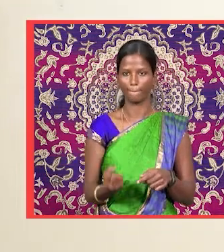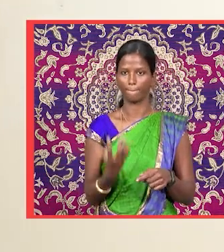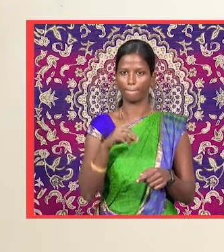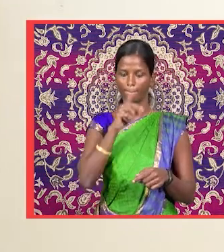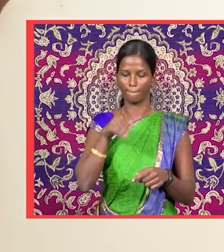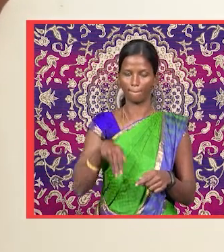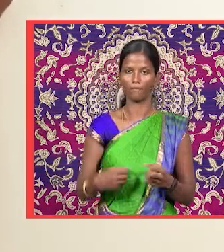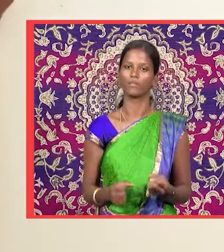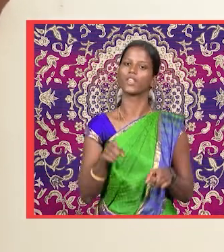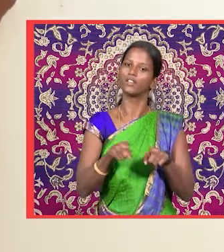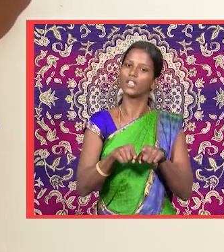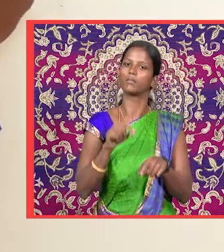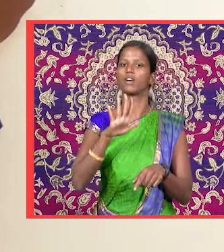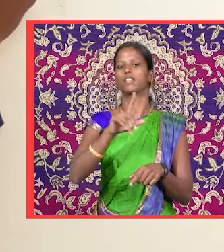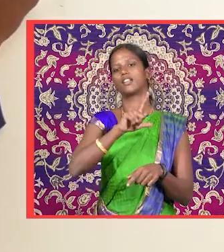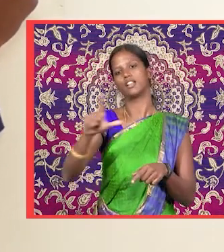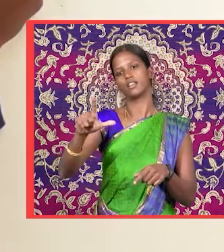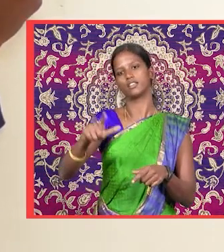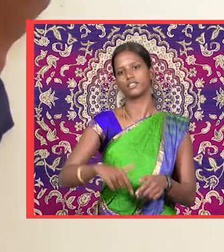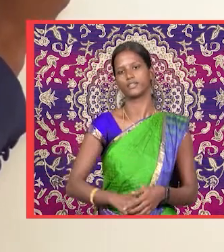ஐந்து லட்சம்.